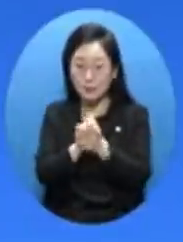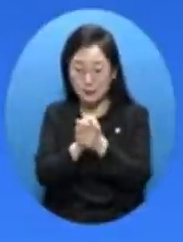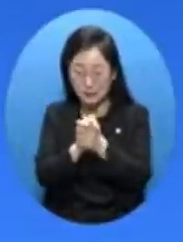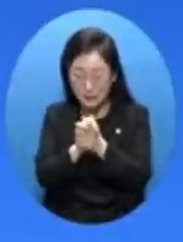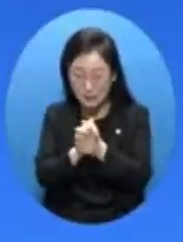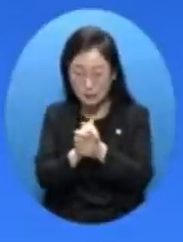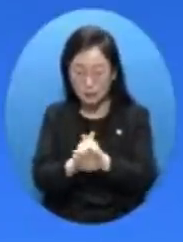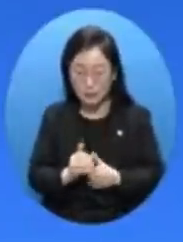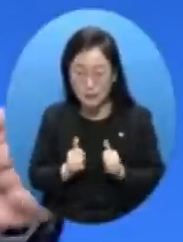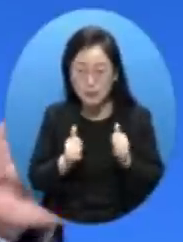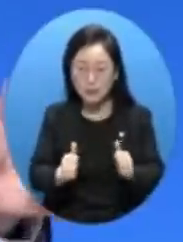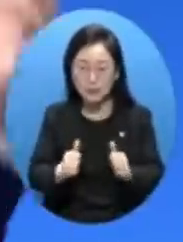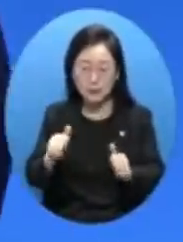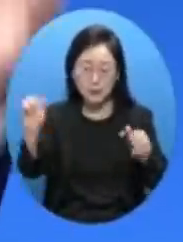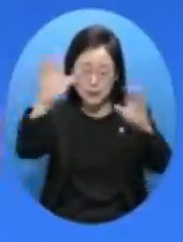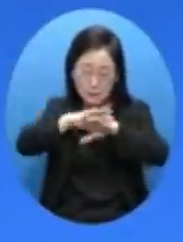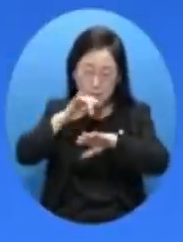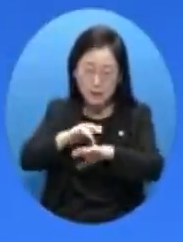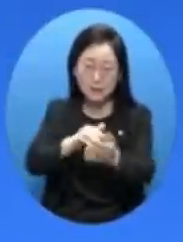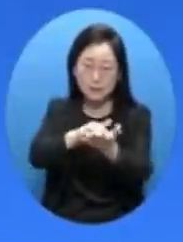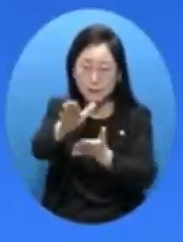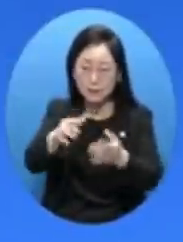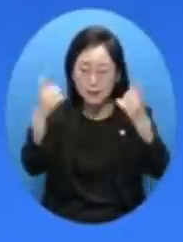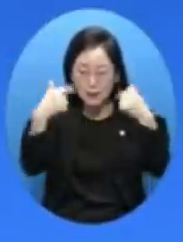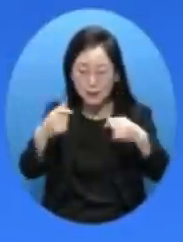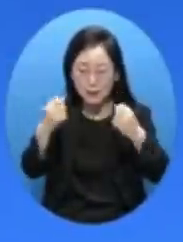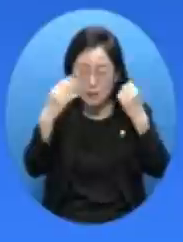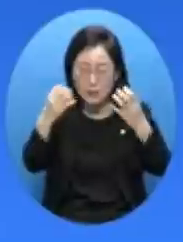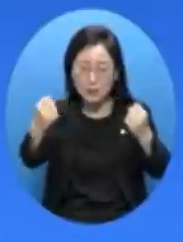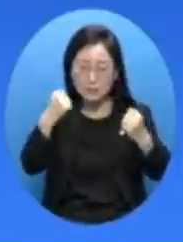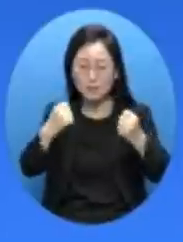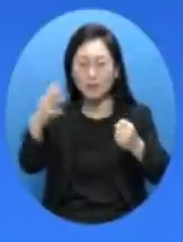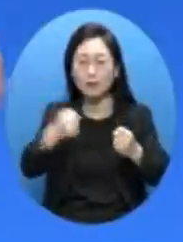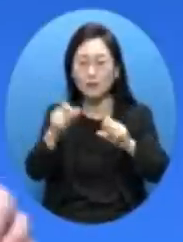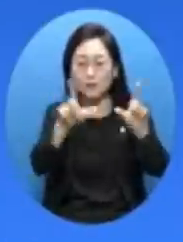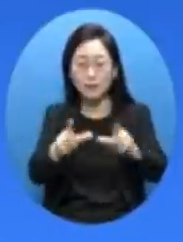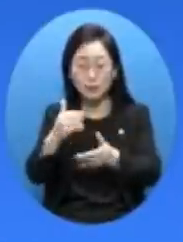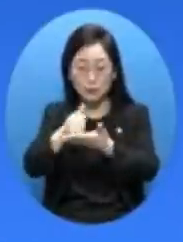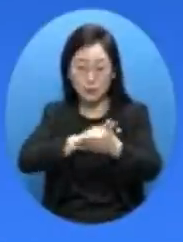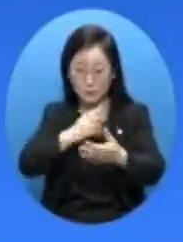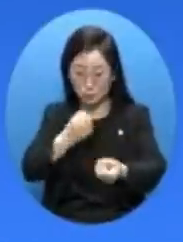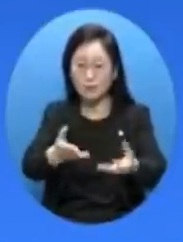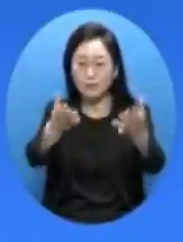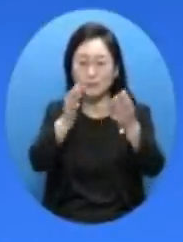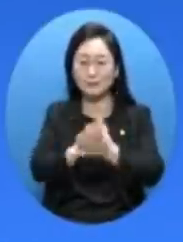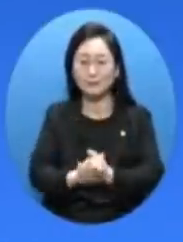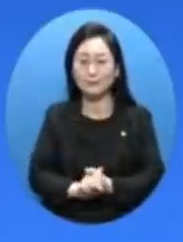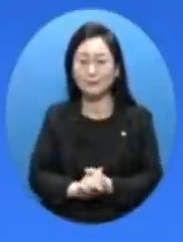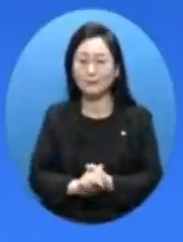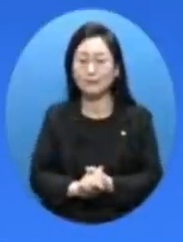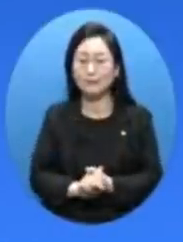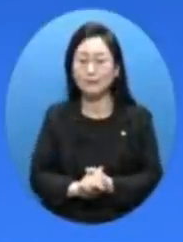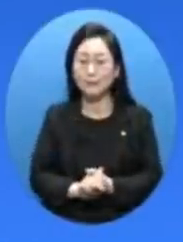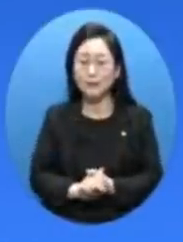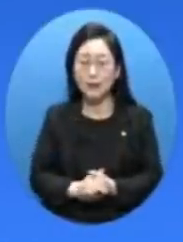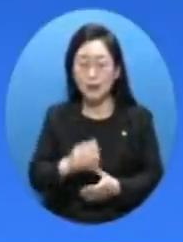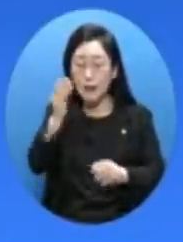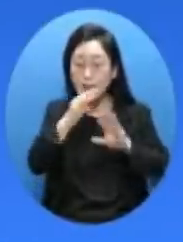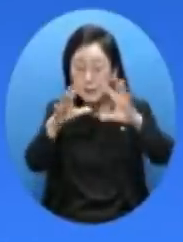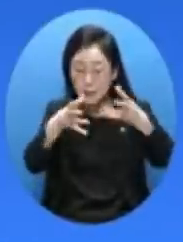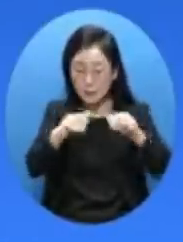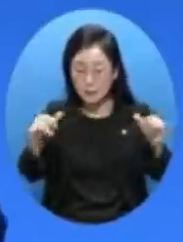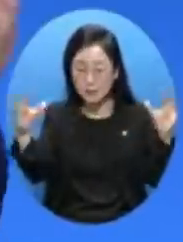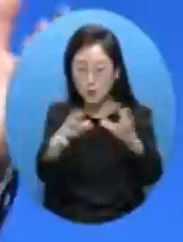되어서 흑암병사를 물리치고 날마다 신의 삶을 살아가는 여러분 모두가 되기를 주님의 이름으로 축원합니다. 저들이 모여서 함께 예배드릴